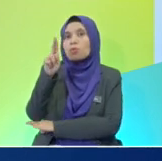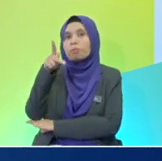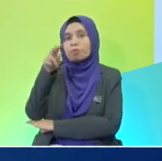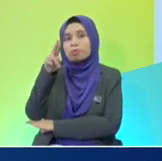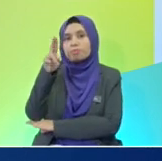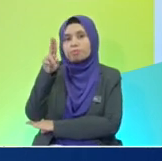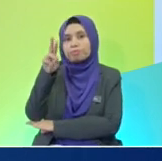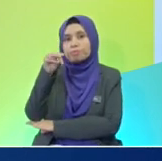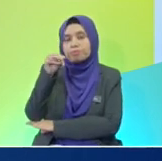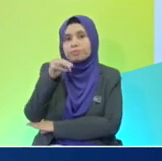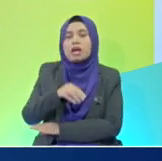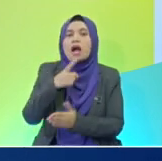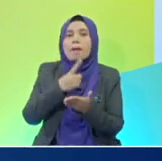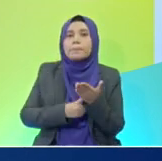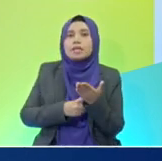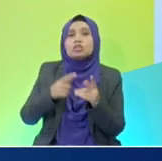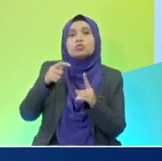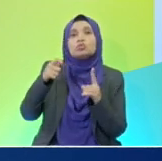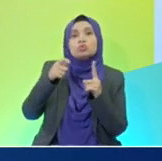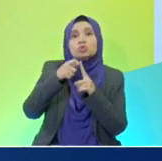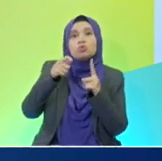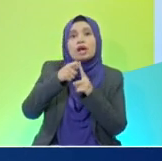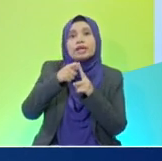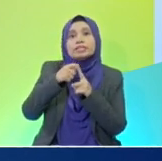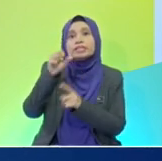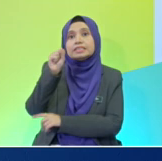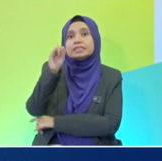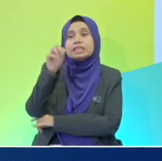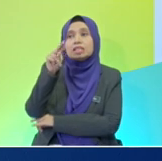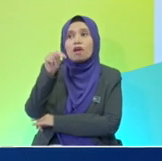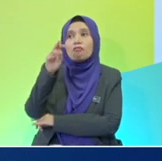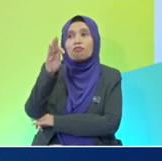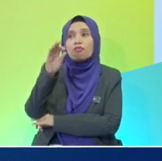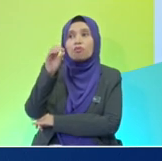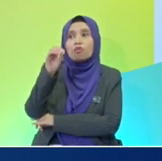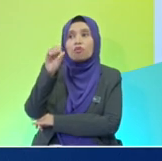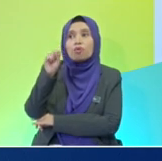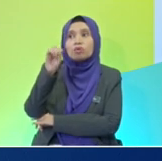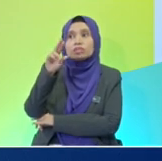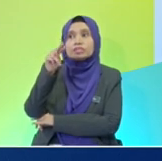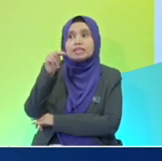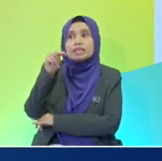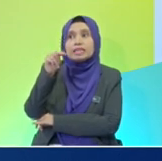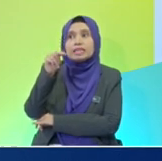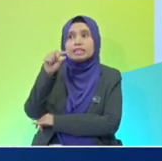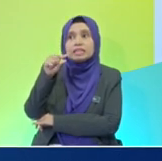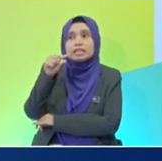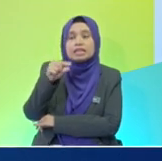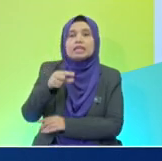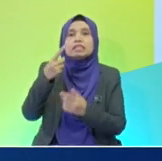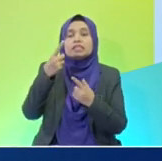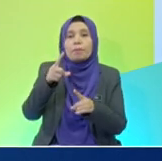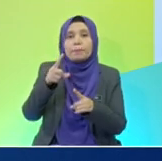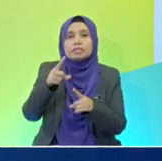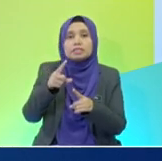Oke Apakah tujuan markas Oke jawaban dia adalah proses